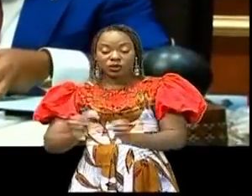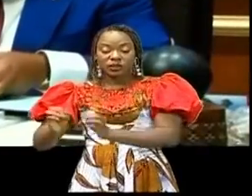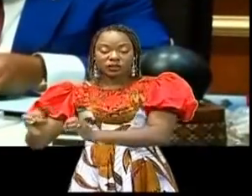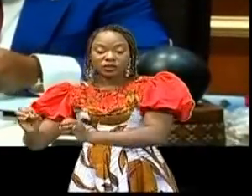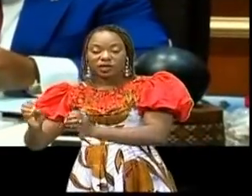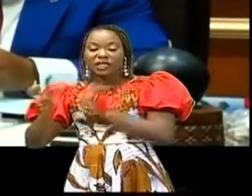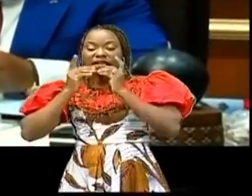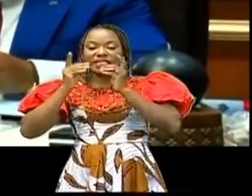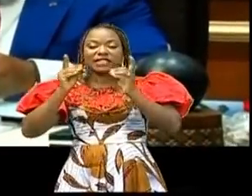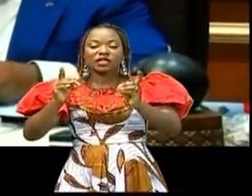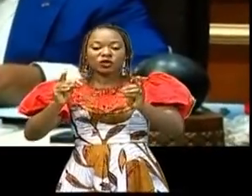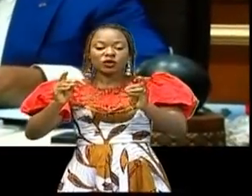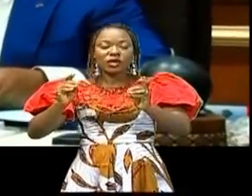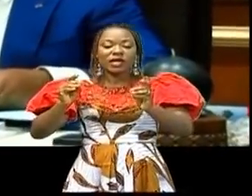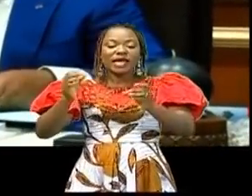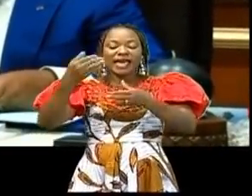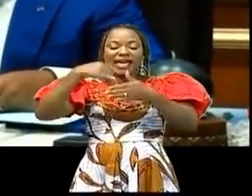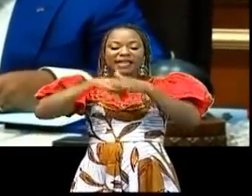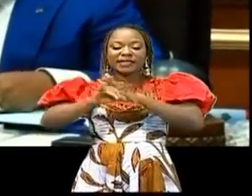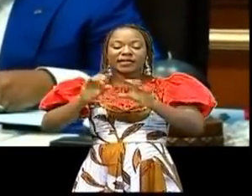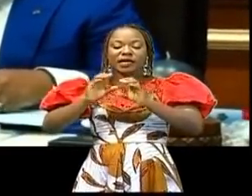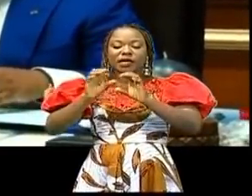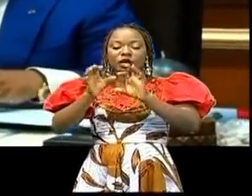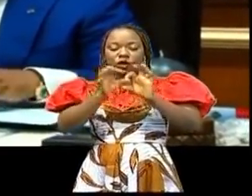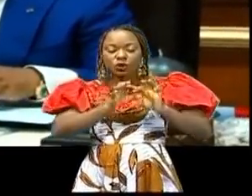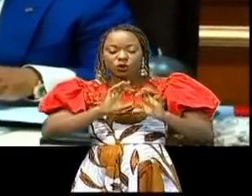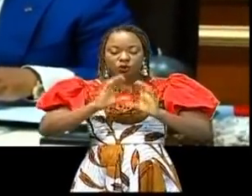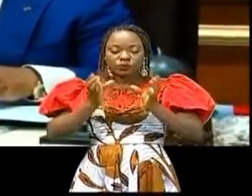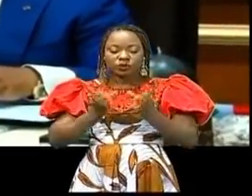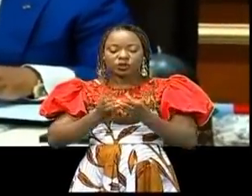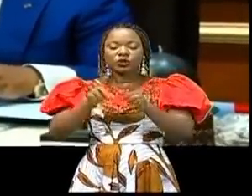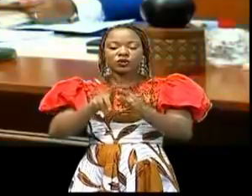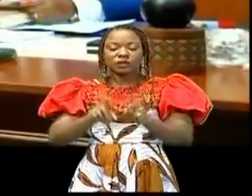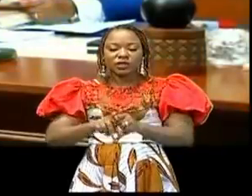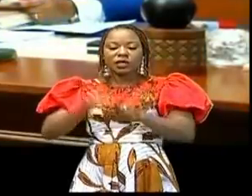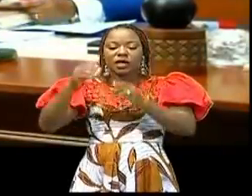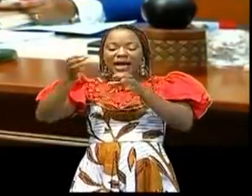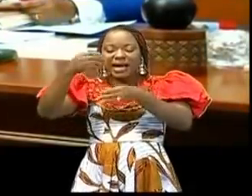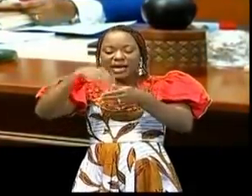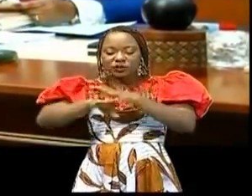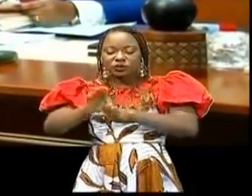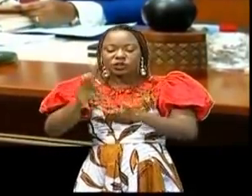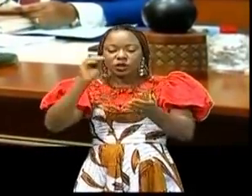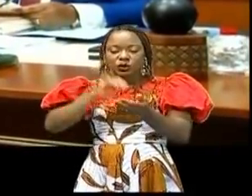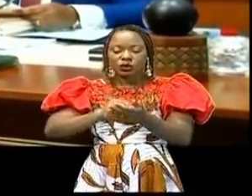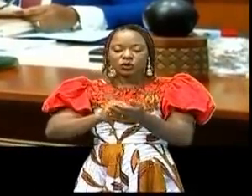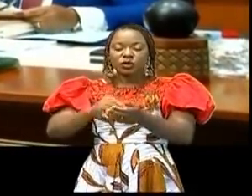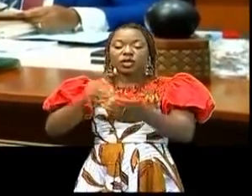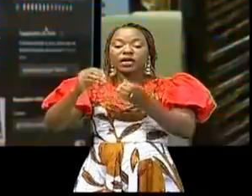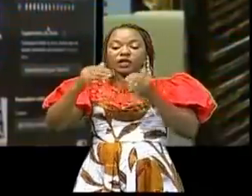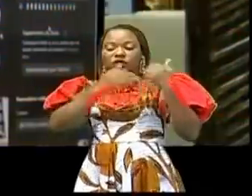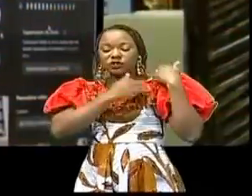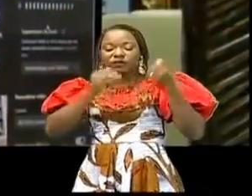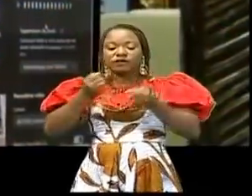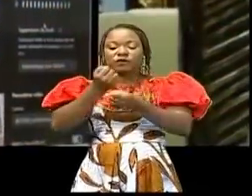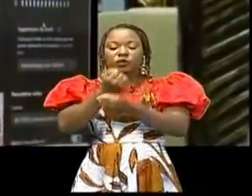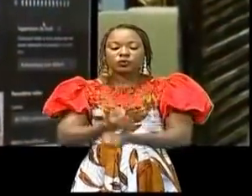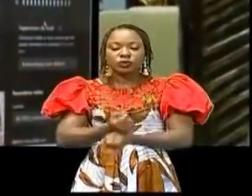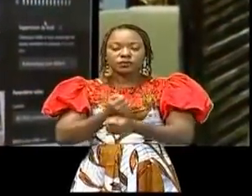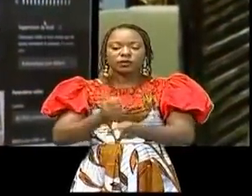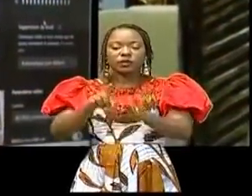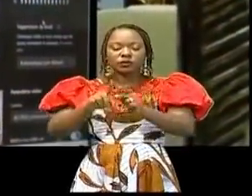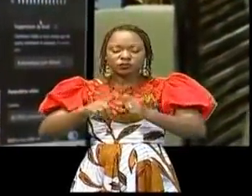dialogues intercommunautaires en y associant les chefs coutumiers et développer de projets culturels, associatifs et